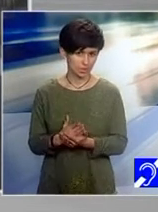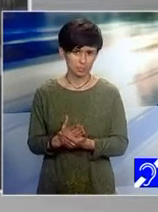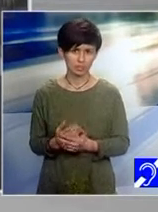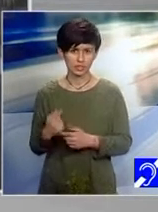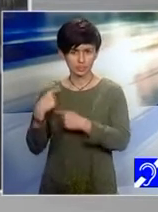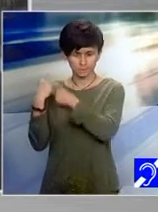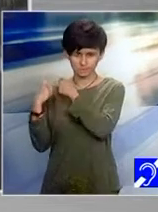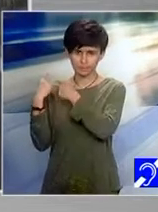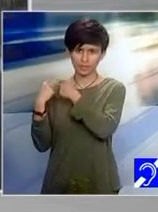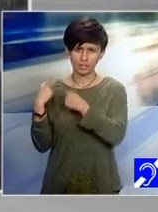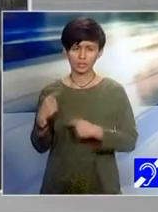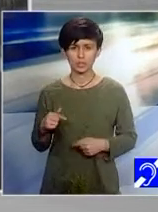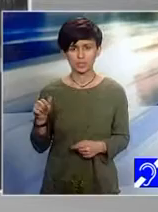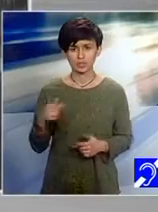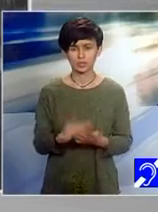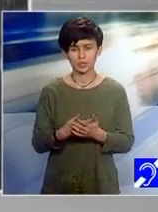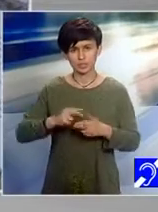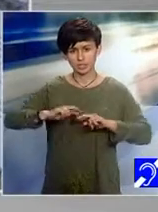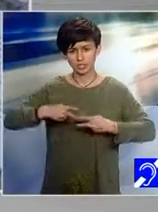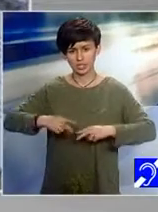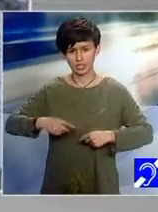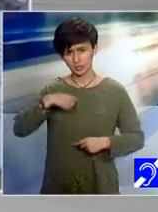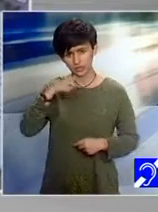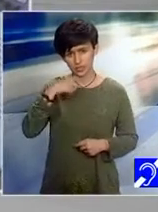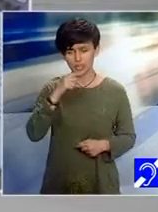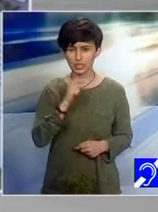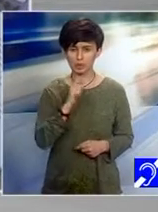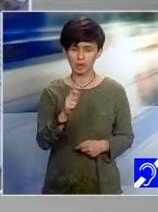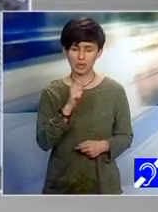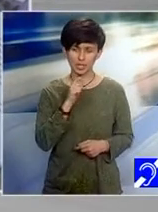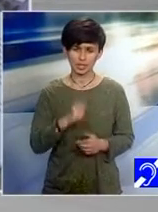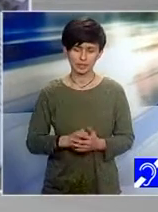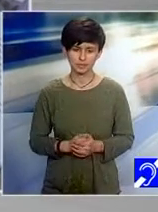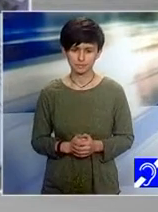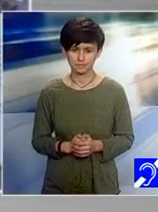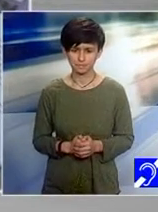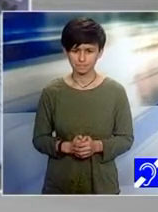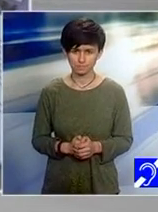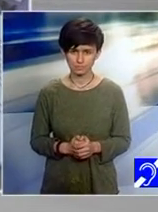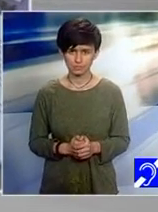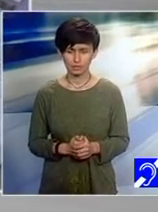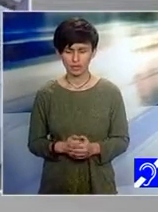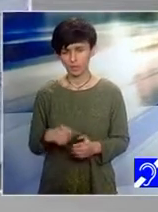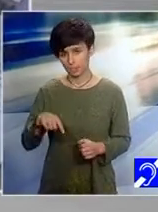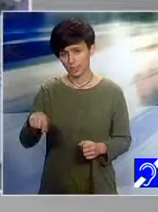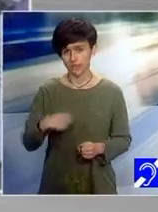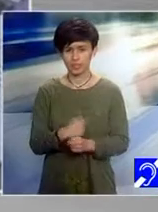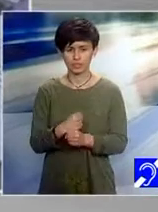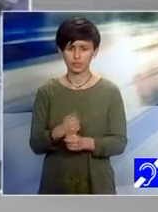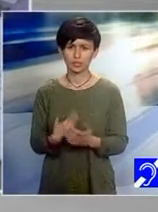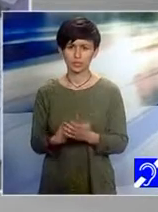Baruir pentru a traduce, de a traduce această carte în limba maghiară pentru comunitatea